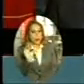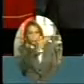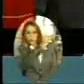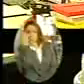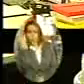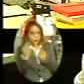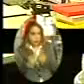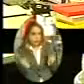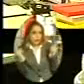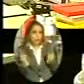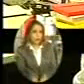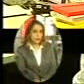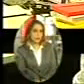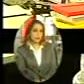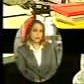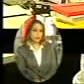מידה?